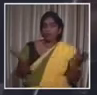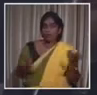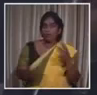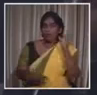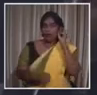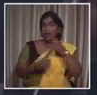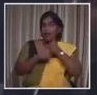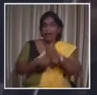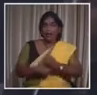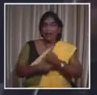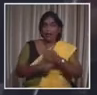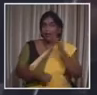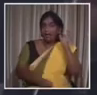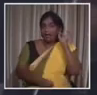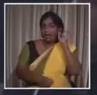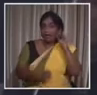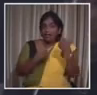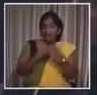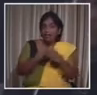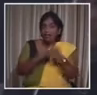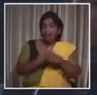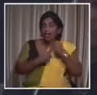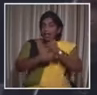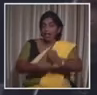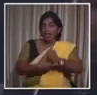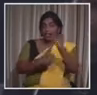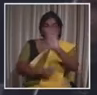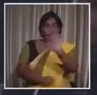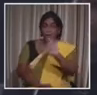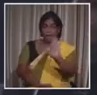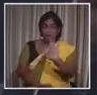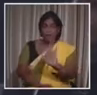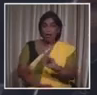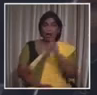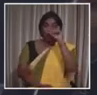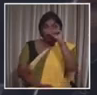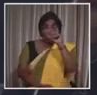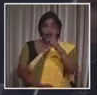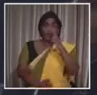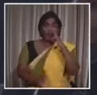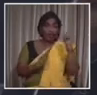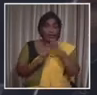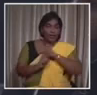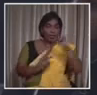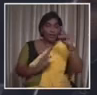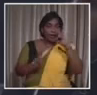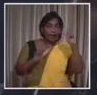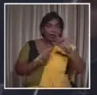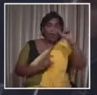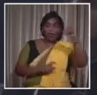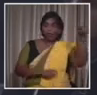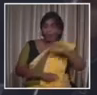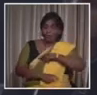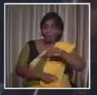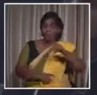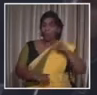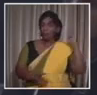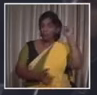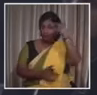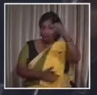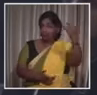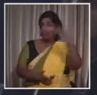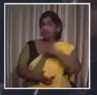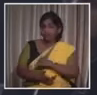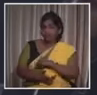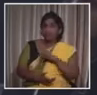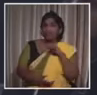රත්තරන් අශ්වය කියන්නේ මේ රත්තරන් වලින් සදන ලද අශ්වයෙක් නෙවෙයි. කොළඹ ඉඳන් නුවරඑළියටත් නුවරඑළිය ඉඳන් කොළඹටත් ගුවනින් ප්‍රවාහණය